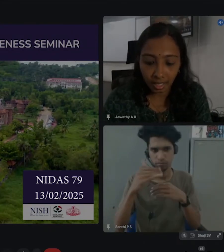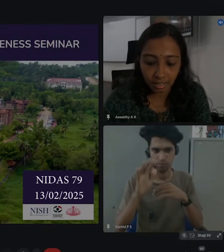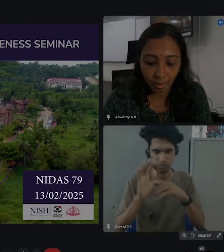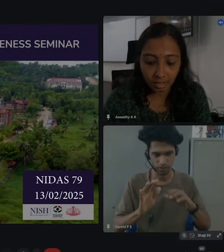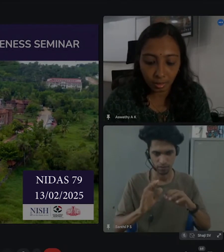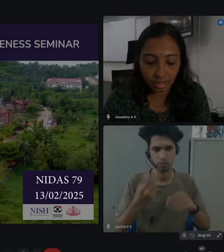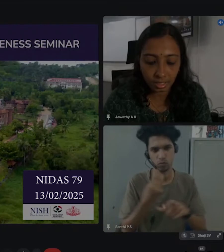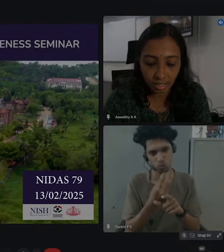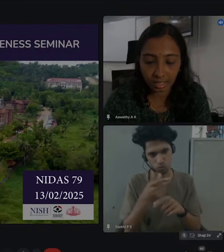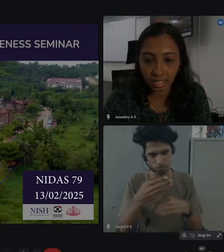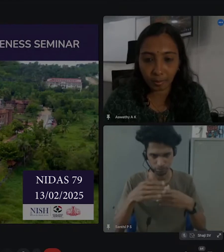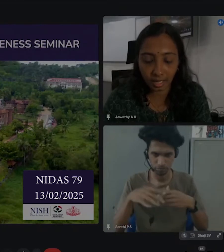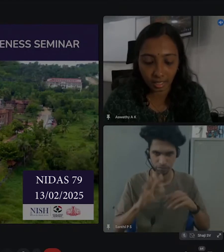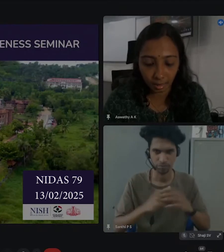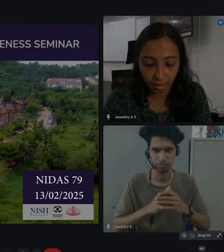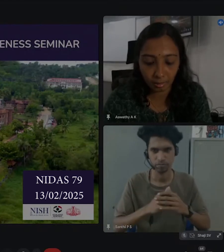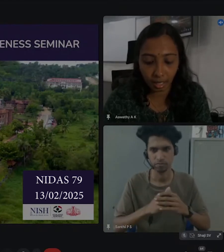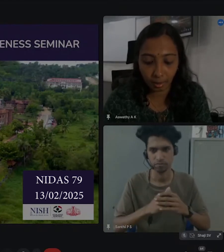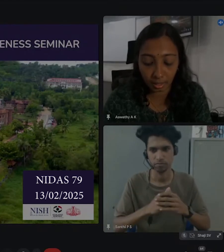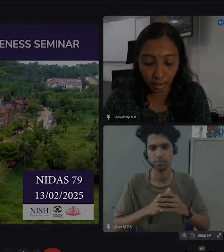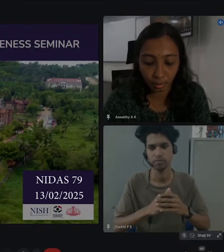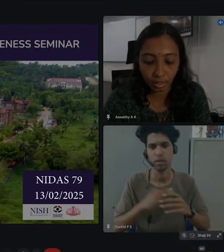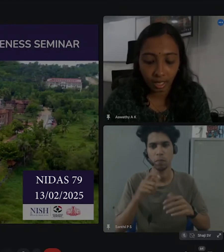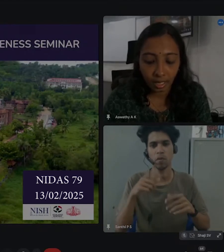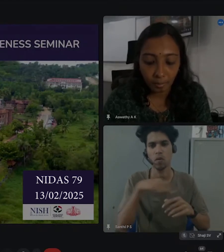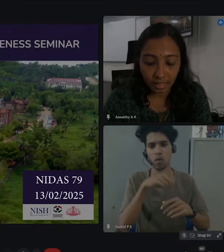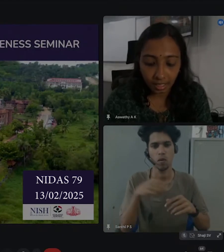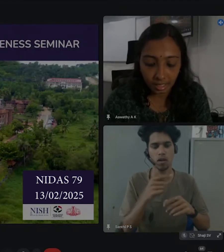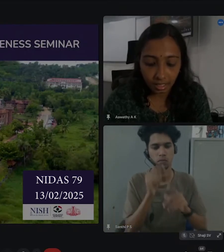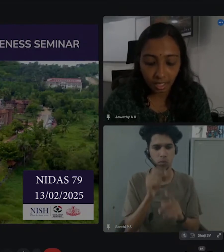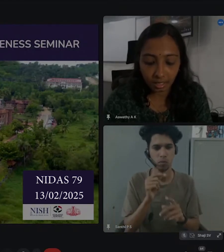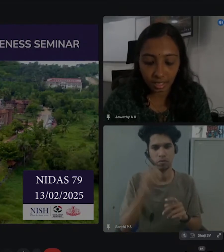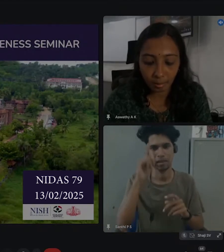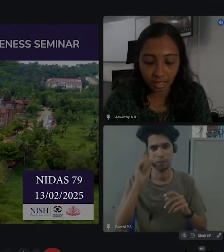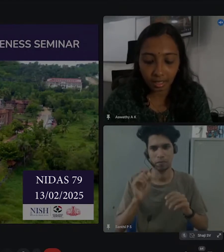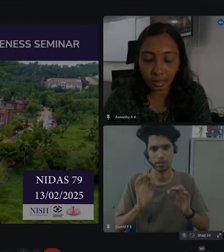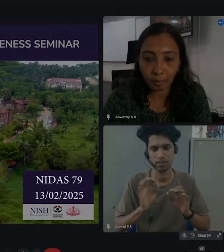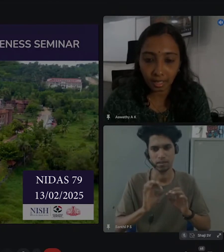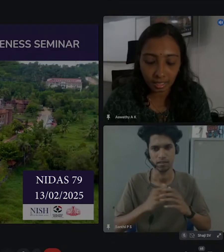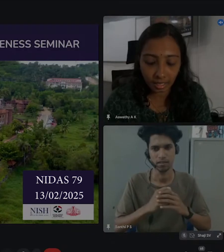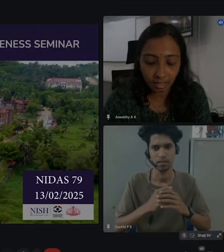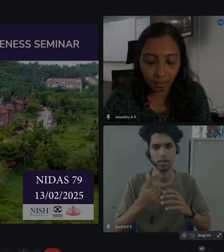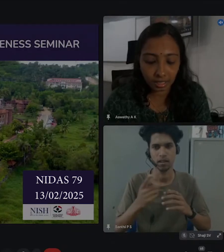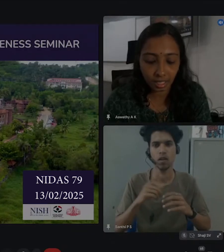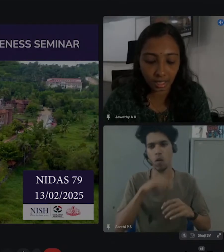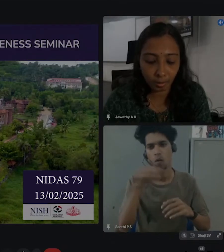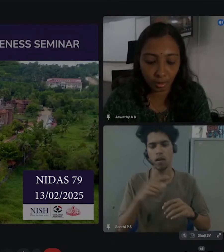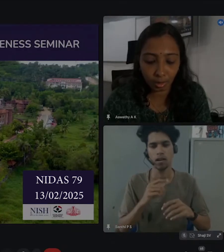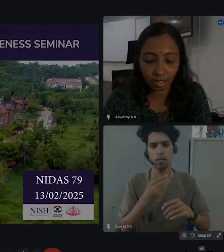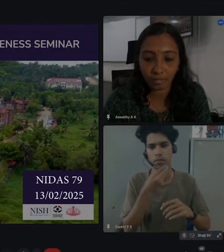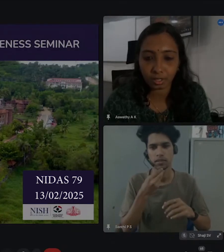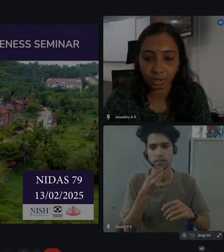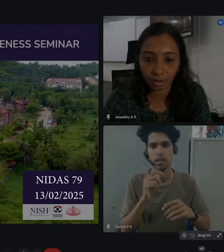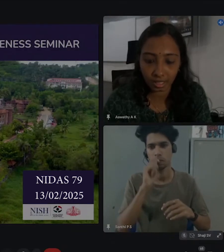ചെയ്ത പാർട്ടിസിപ്പൻസ് കുറച്ച് നിർദ്ദേശങ്ങൾ പാലിക്കണമെന്ന് അഭ്യർത്ഥിക്കുന്നു. പ്രസന്റേഷൻ നടത്തുന്ന സമയത്ത് മൈക്ക്, പ്രസന്റേഷൻ